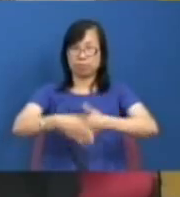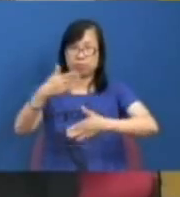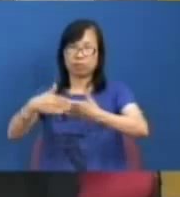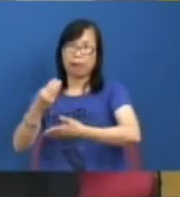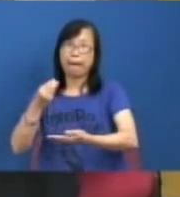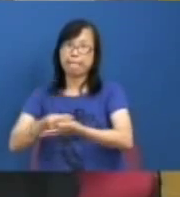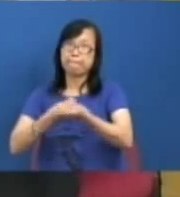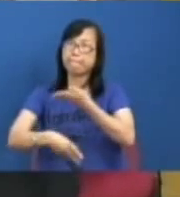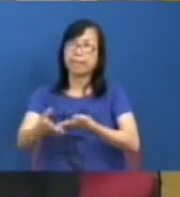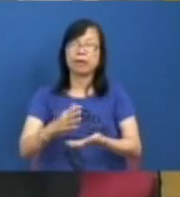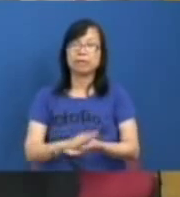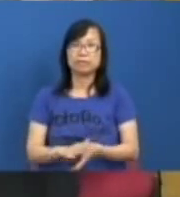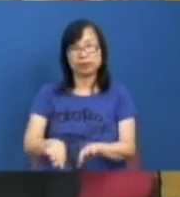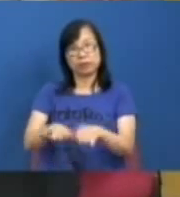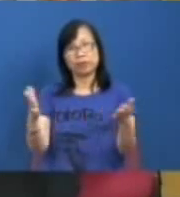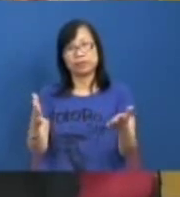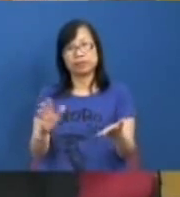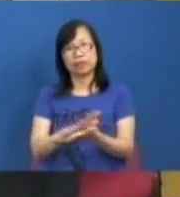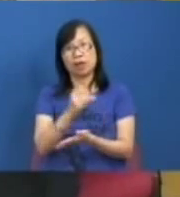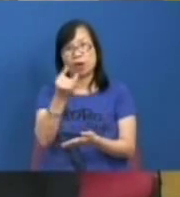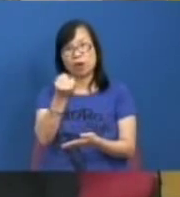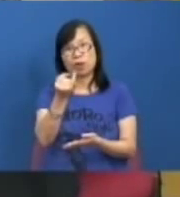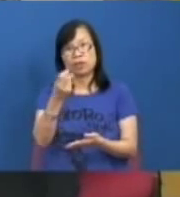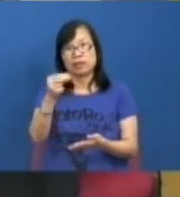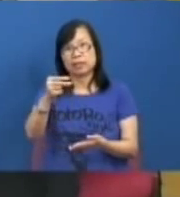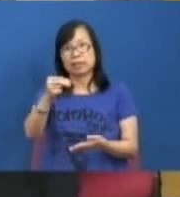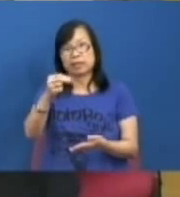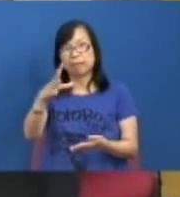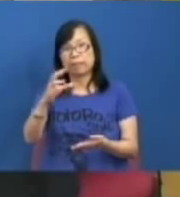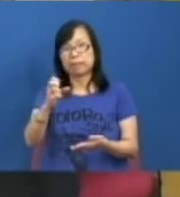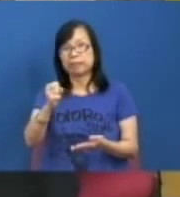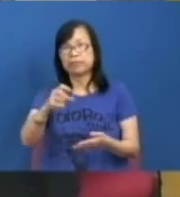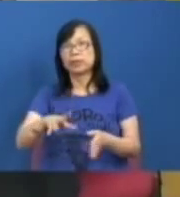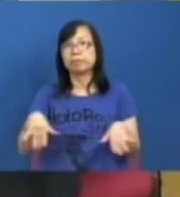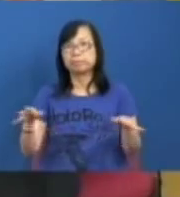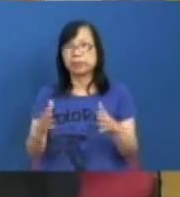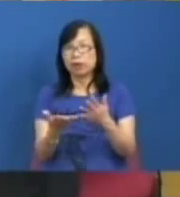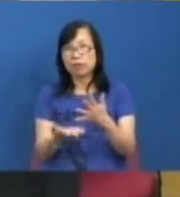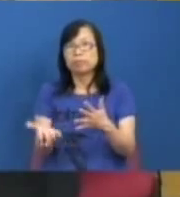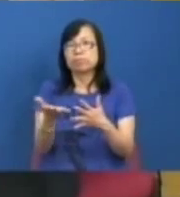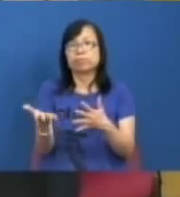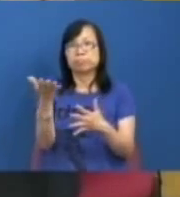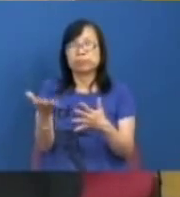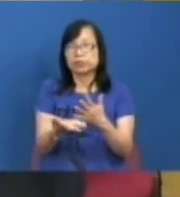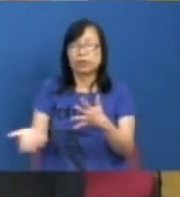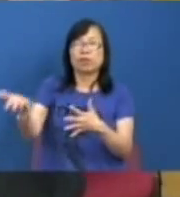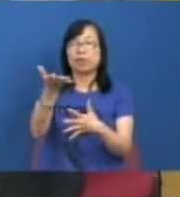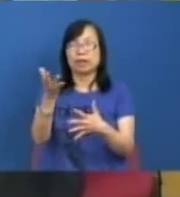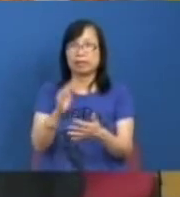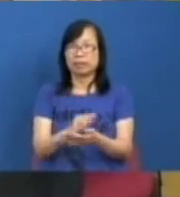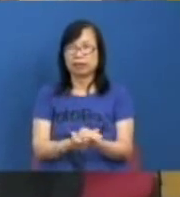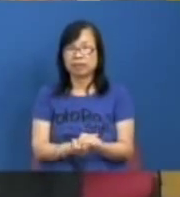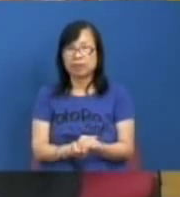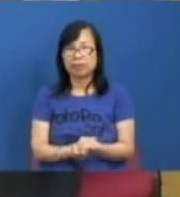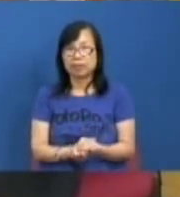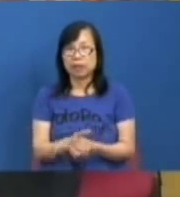售啊咁我覺得開始我哋可以60-70年代啊，真係好多即係起飛啦嚇，又話有鹹脆樓啦少少啦嚇，咁但係問題